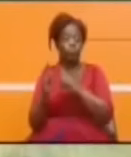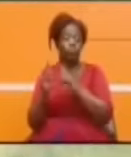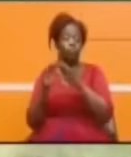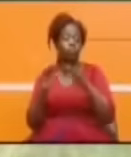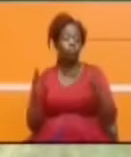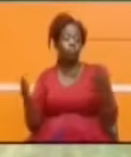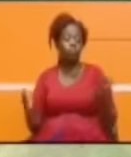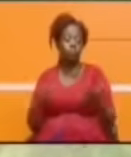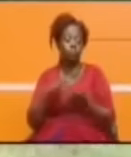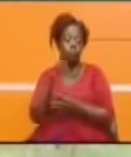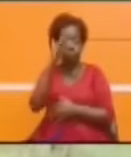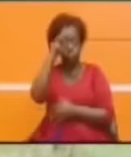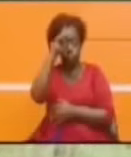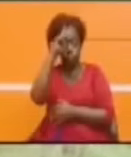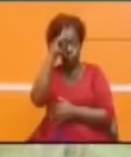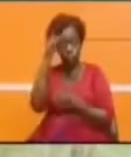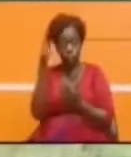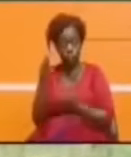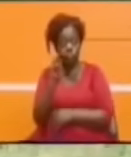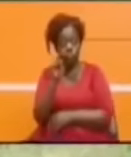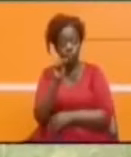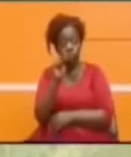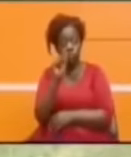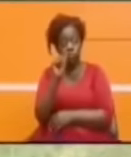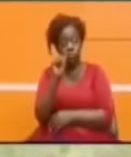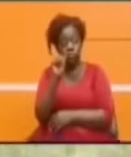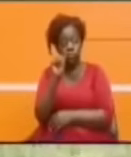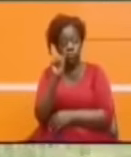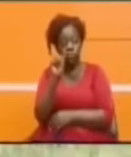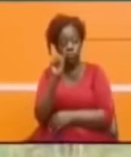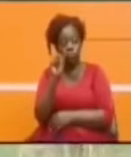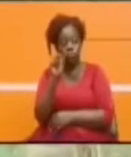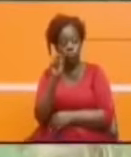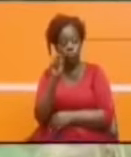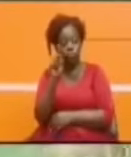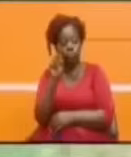ku kyalo Nabukalu ne Nakabugo wa Kiso.